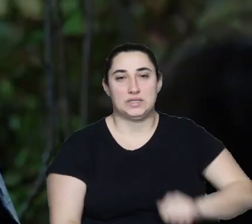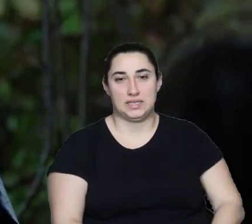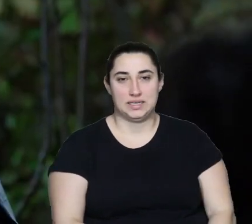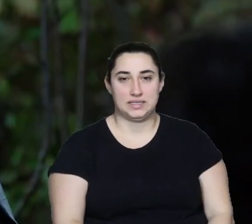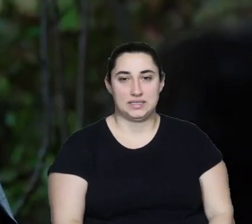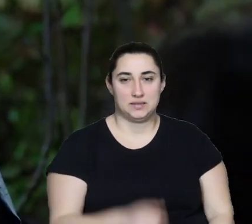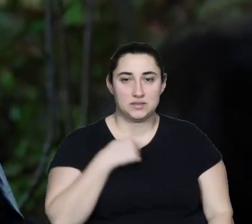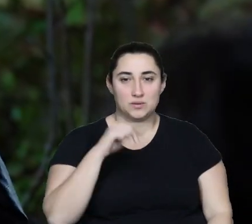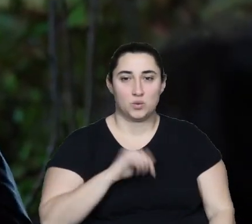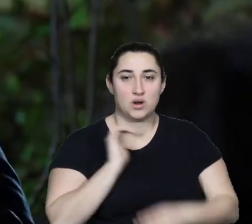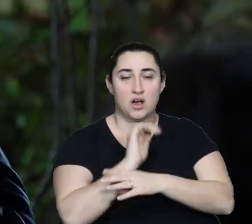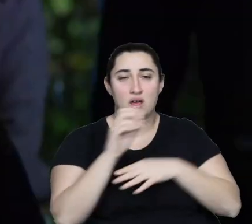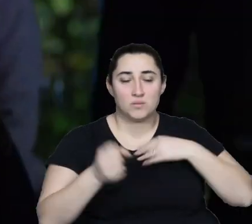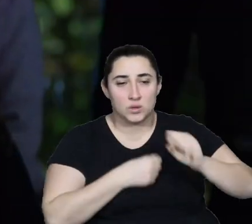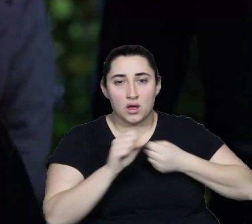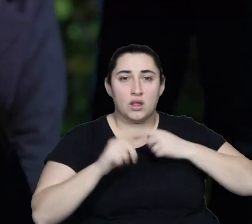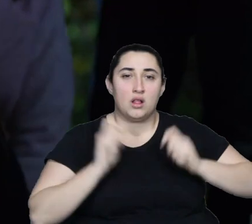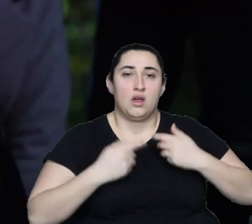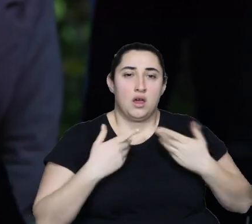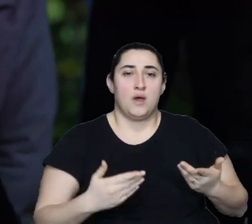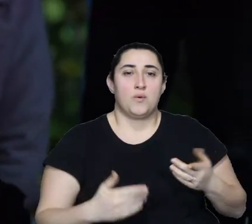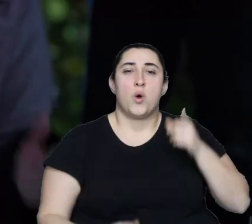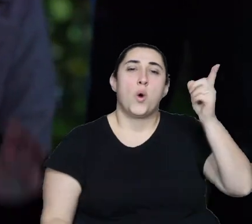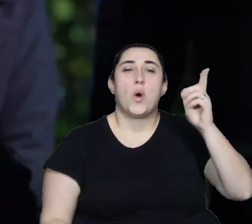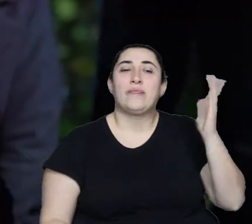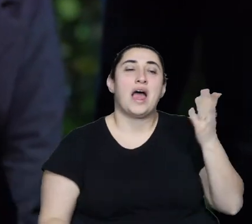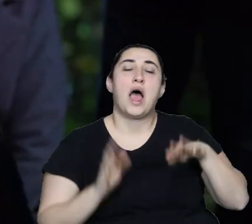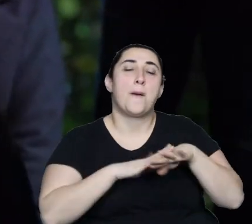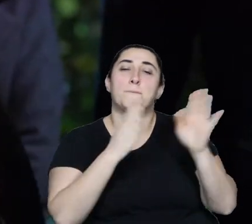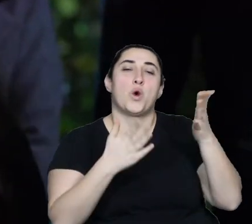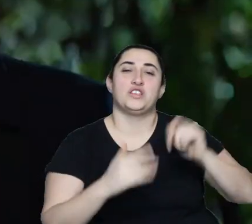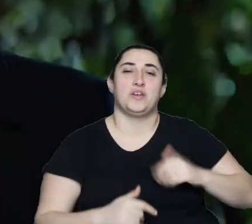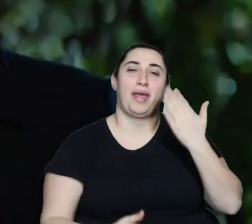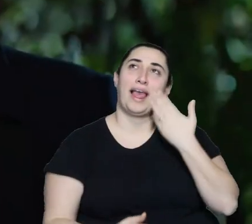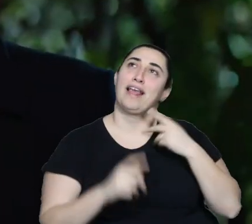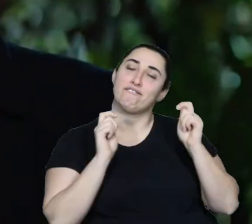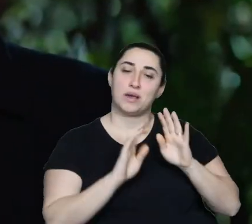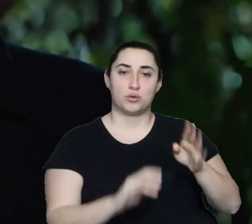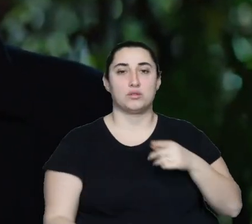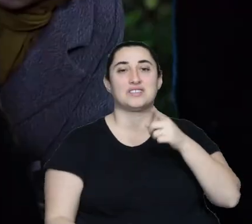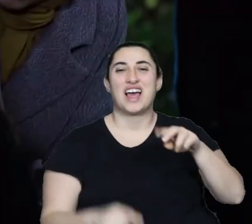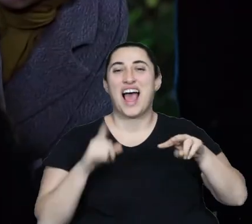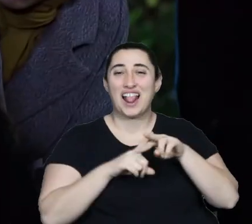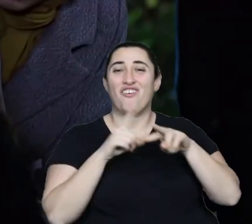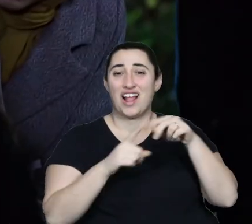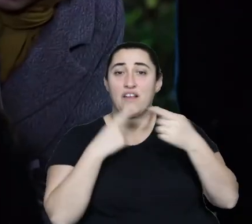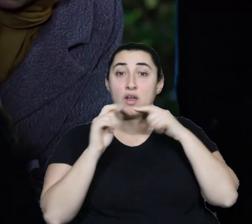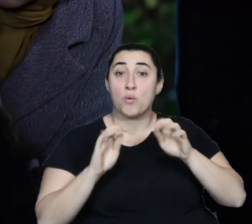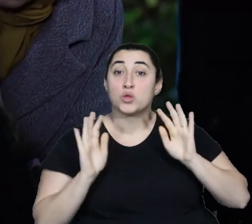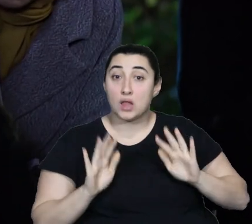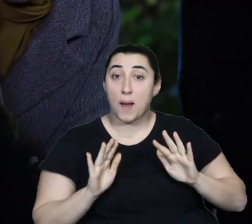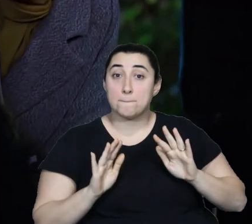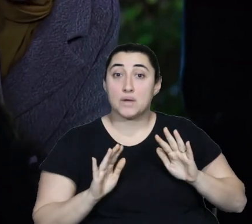geldi. Biz burada hayat mücadelesi veriyoruz. Kim bilir kendi nerelerde keyif çatıyordur. Sen alev alev deyip duruyorsun abla